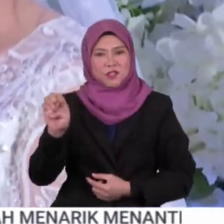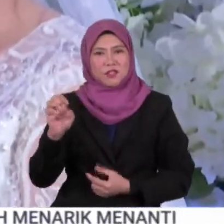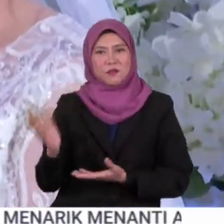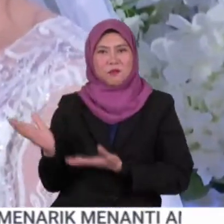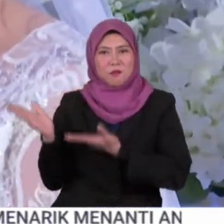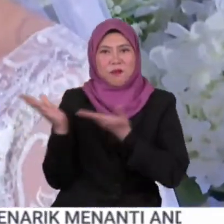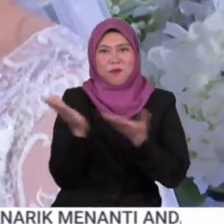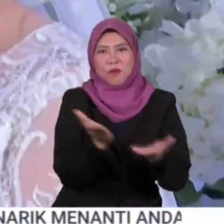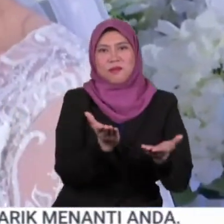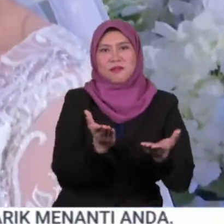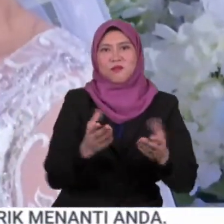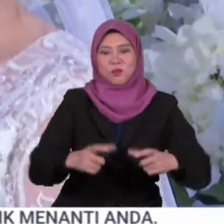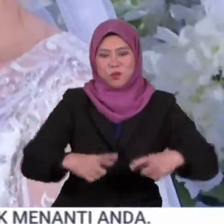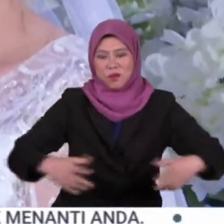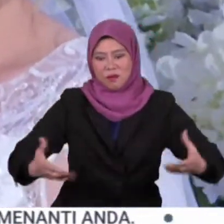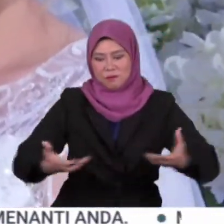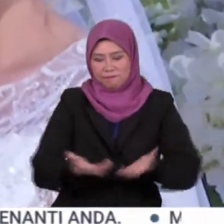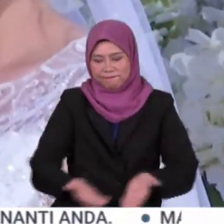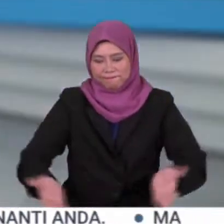hantaran.